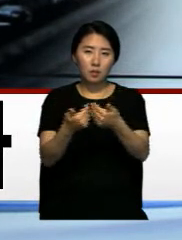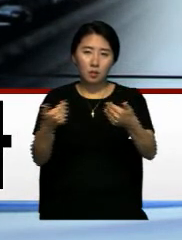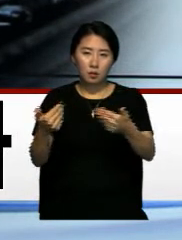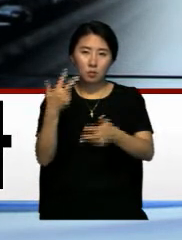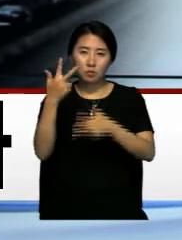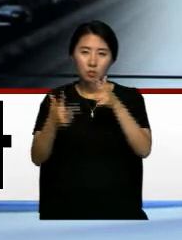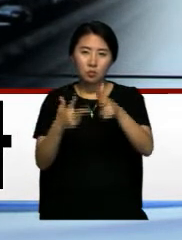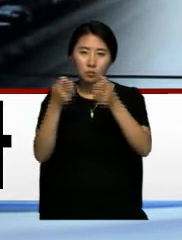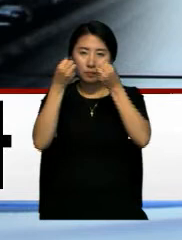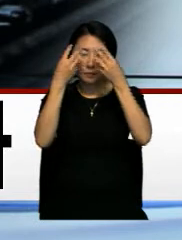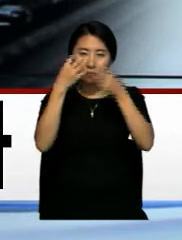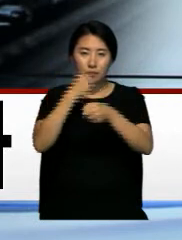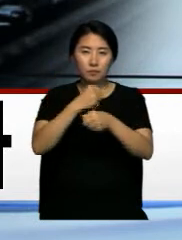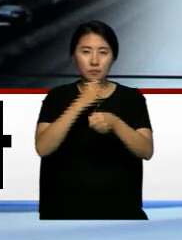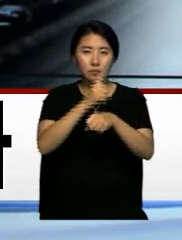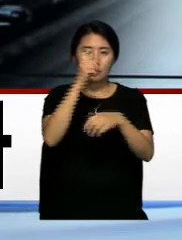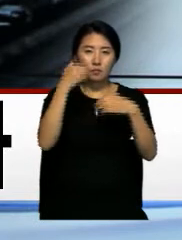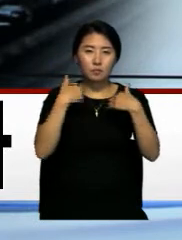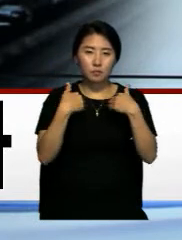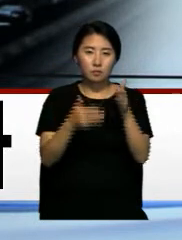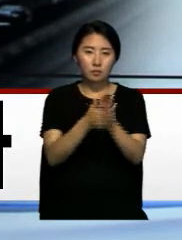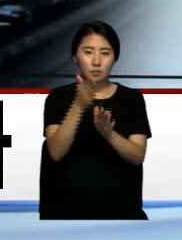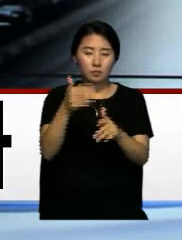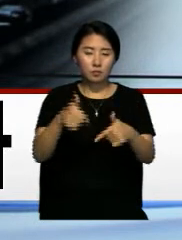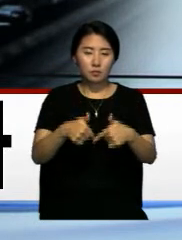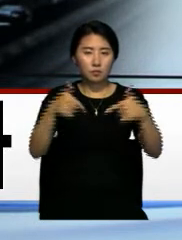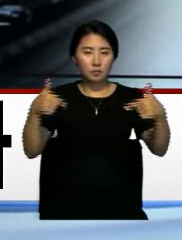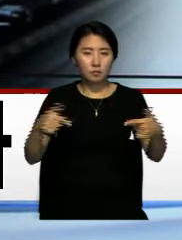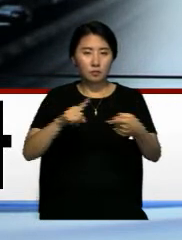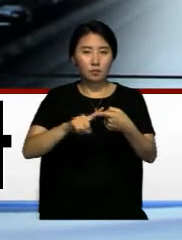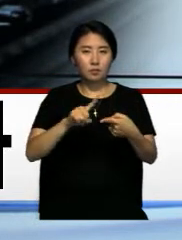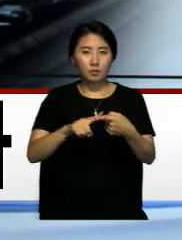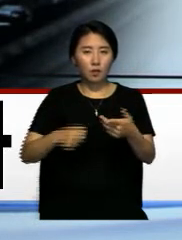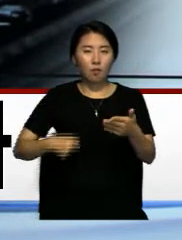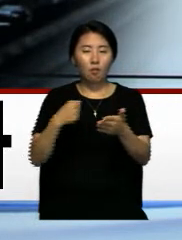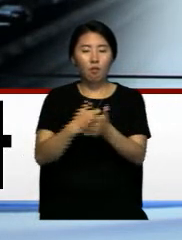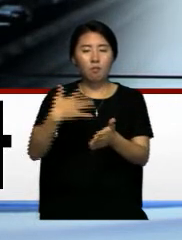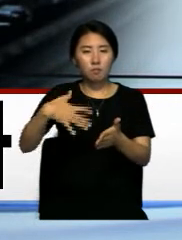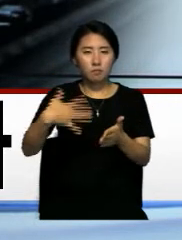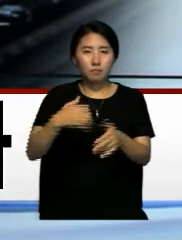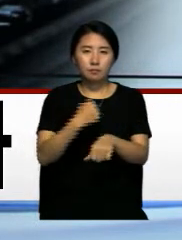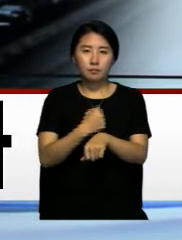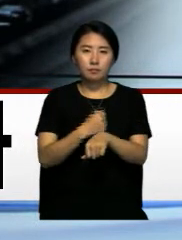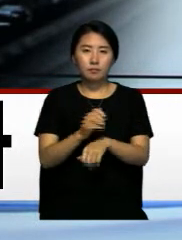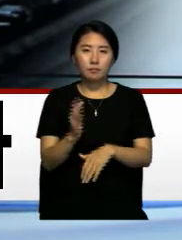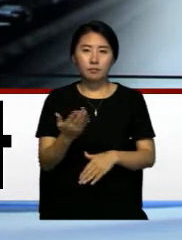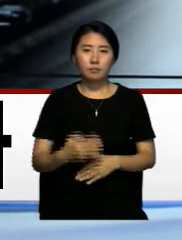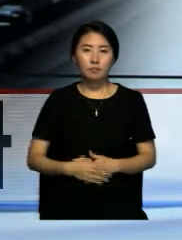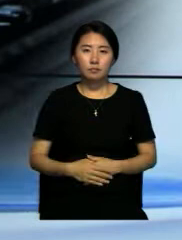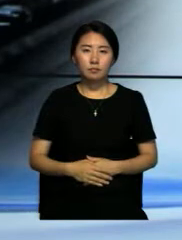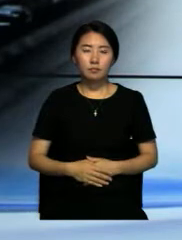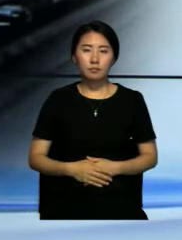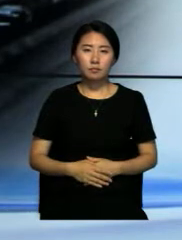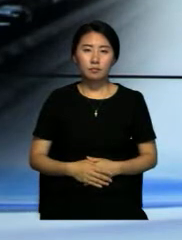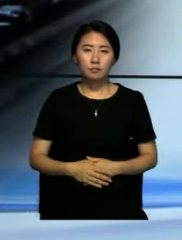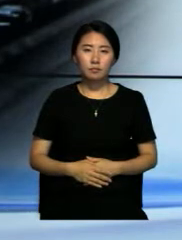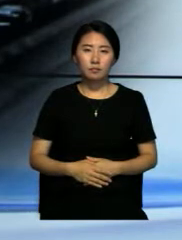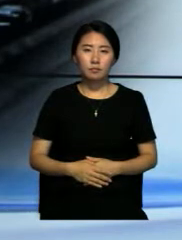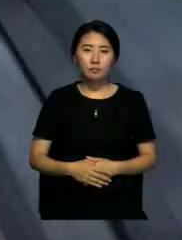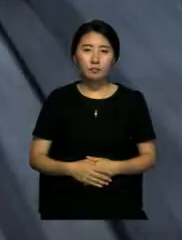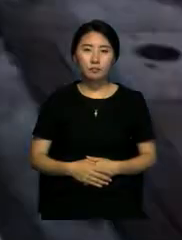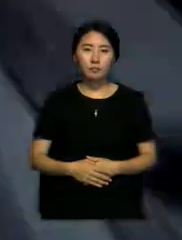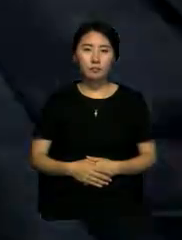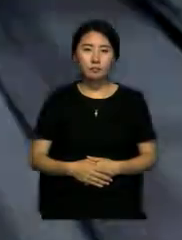신규 사업이냐를 두고 정부 부처 간 시각차로 사업 확장 여부가 좀처럼 결론 나지 못하고 있습니다. 보도에 전진아 기자입니다.